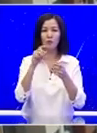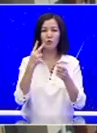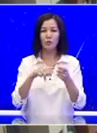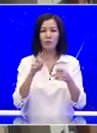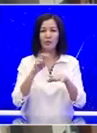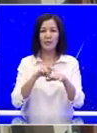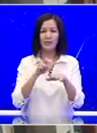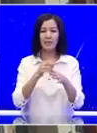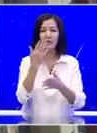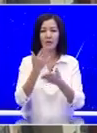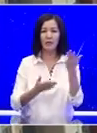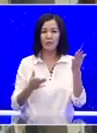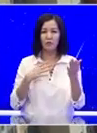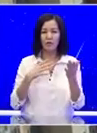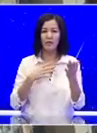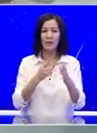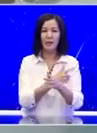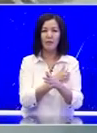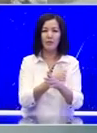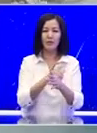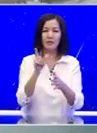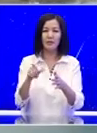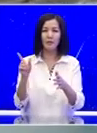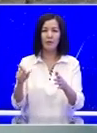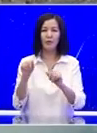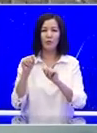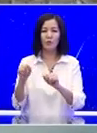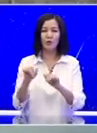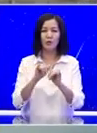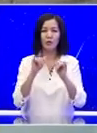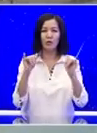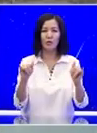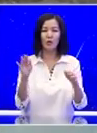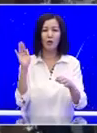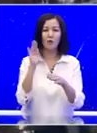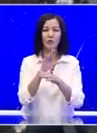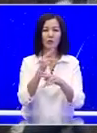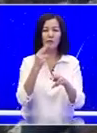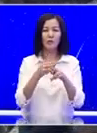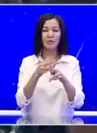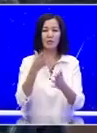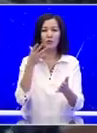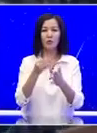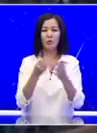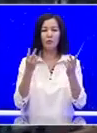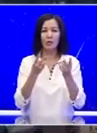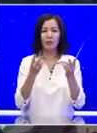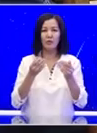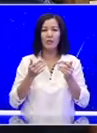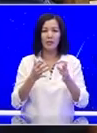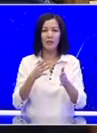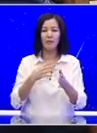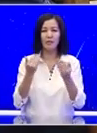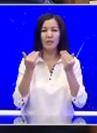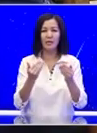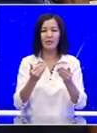дәрігердің де халін сұрады. Медицина мамандарының қорғаныш мүмкіндіктерін арттыруды, үстемақыларын кедергісіз төлеп беруді талап етті.